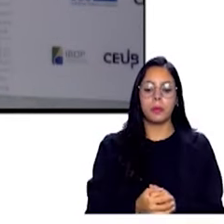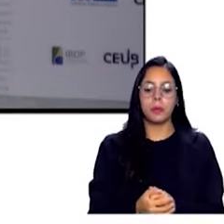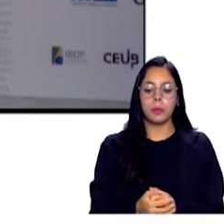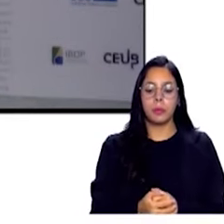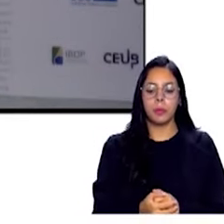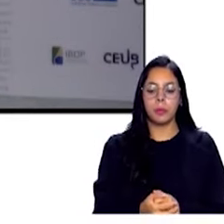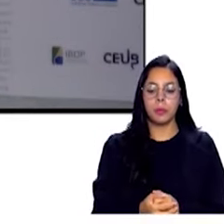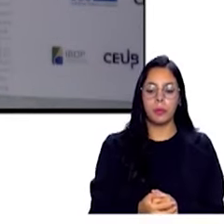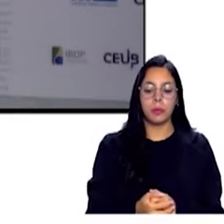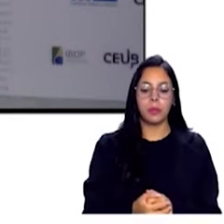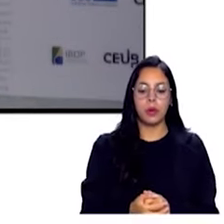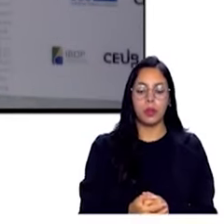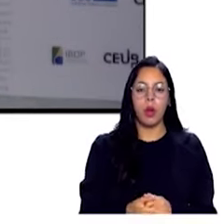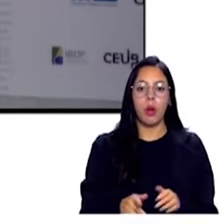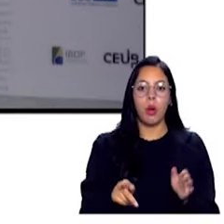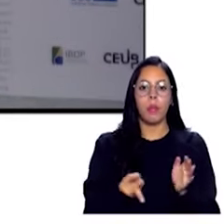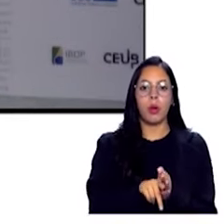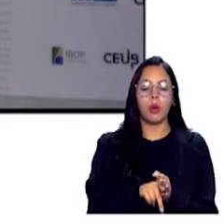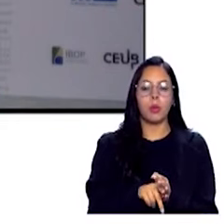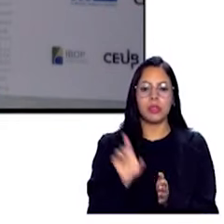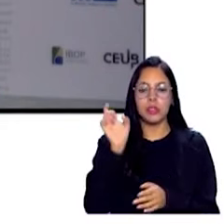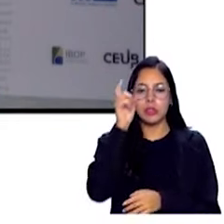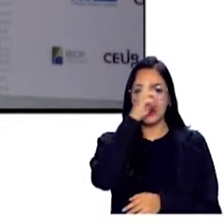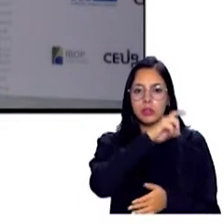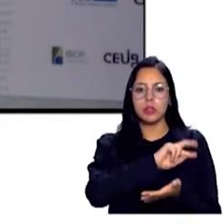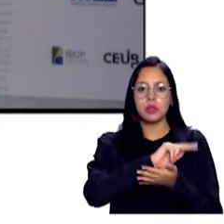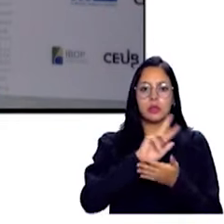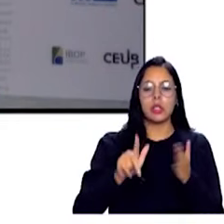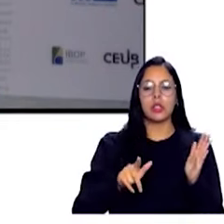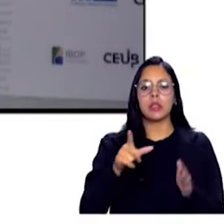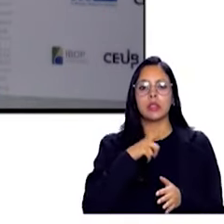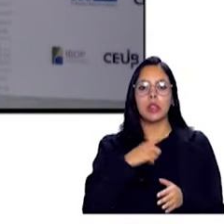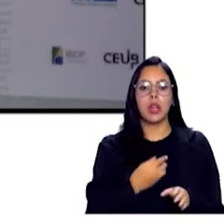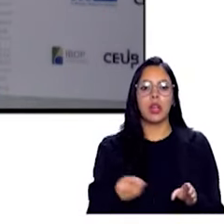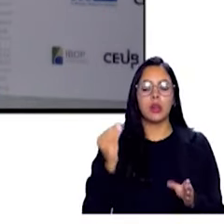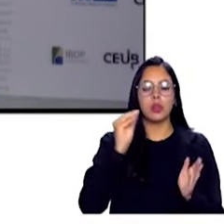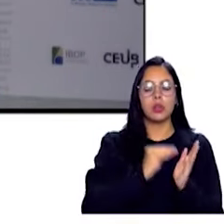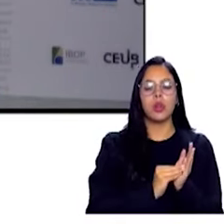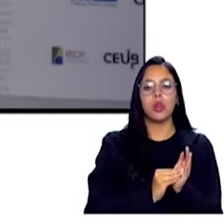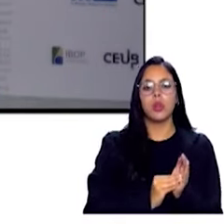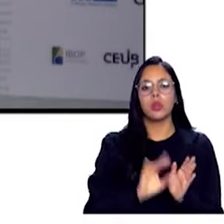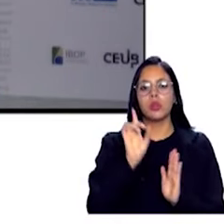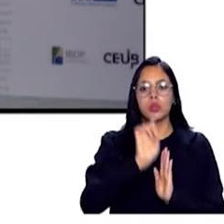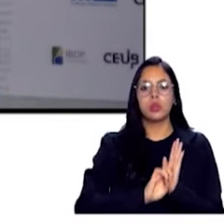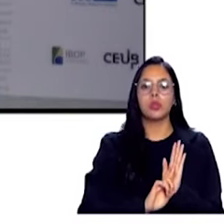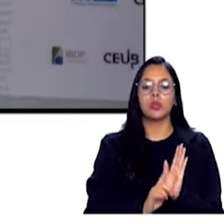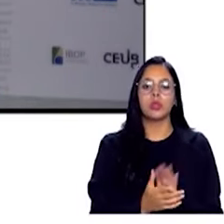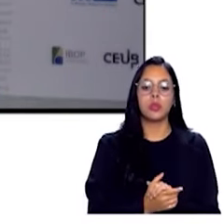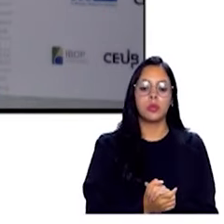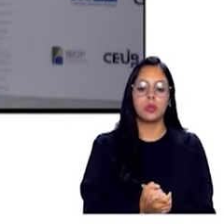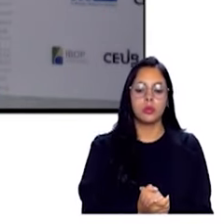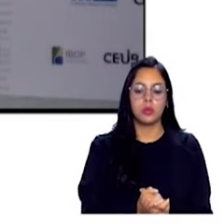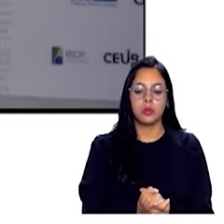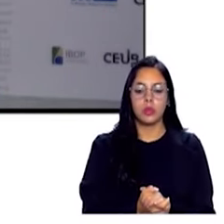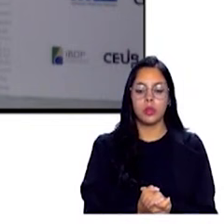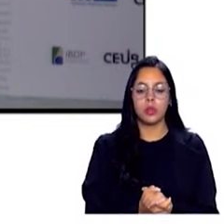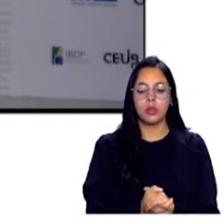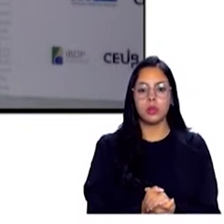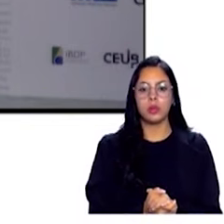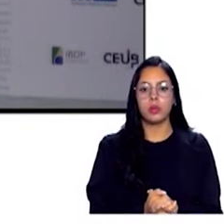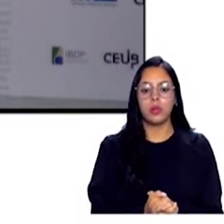ni sur l'ac démocratique qui a été traité par Soraya peut-être un mot sur ces avocats